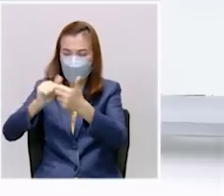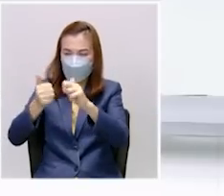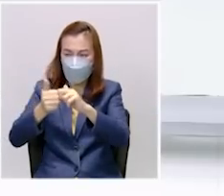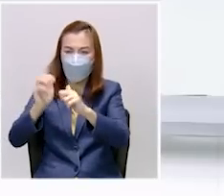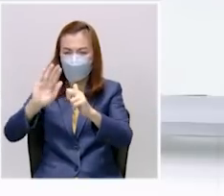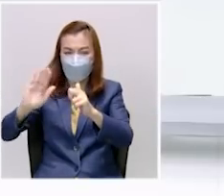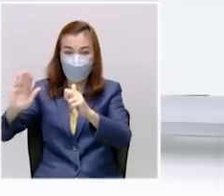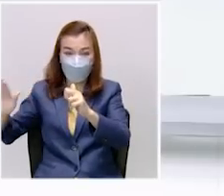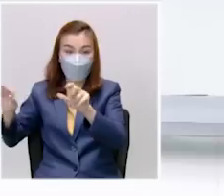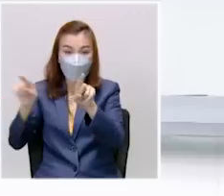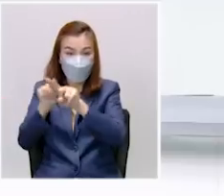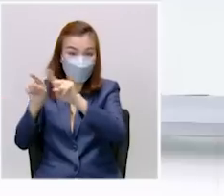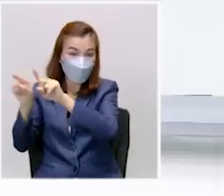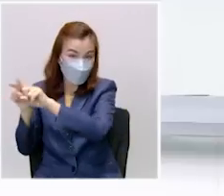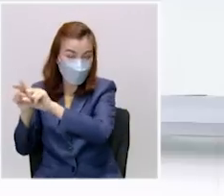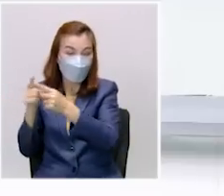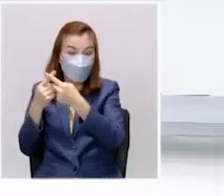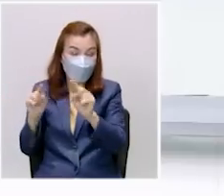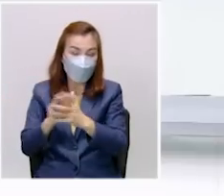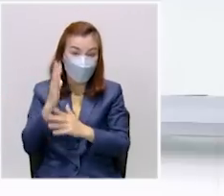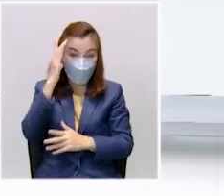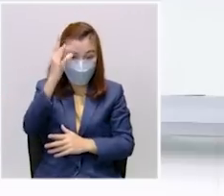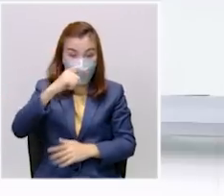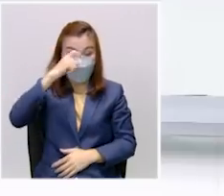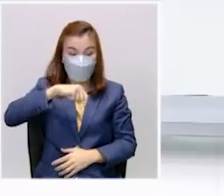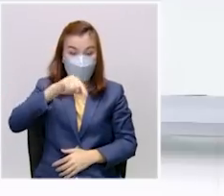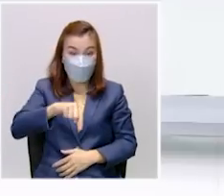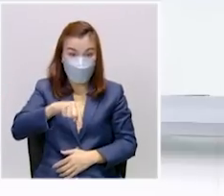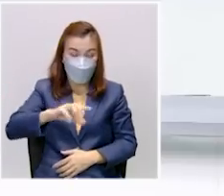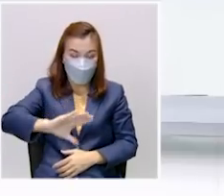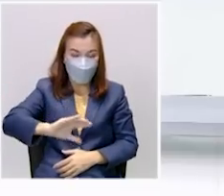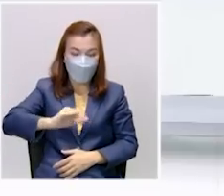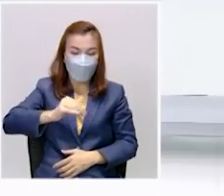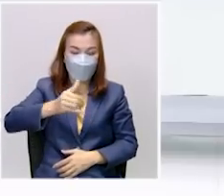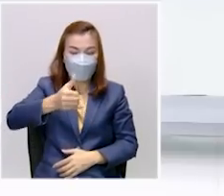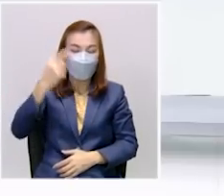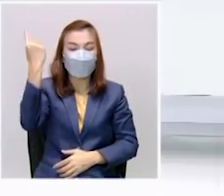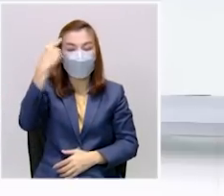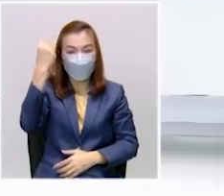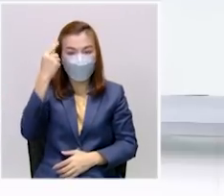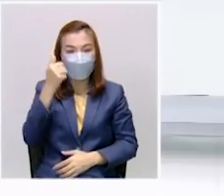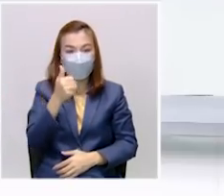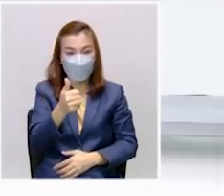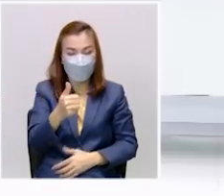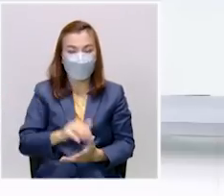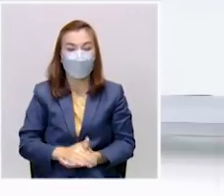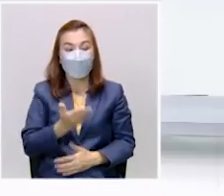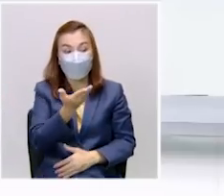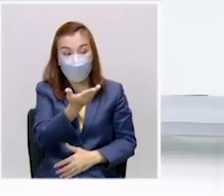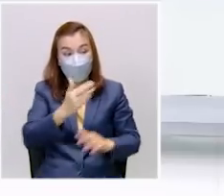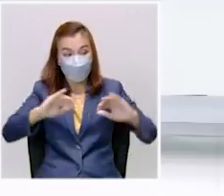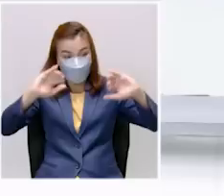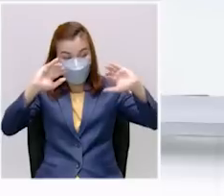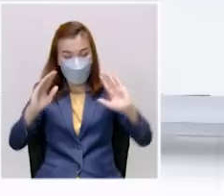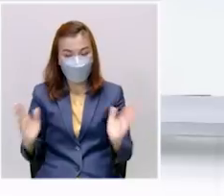คะที่เราคาดหวังนะคะว่าไทยเราเนี่ยจะมีสัญญาณการฟื้นตัวด้านการท่องเที่ยวนะคะก็อยากจะให้ภาครัฐส่งเส